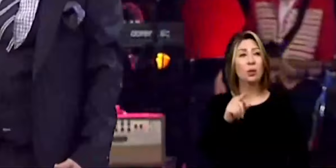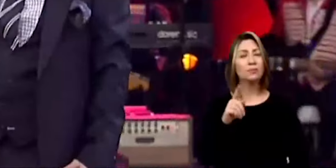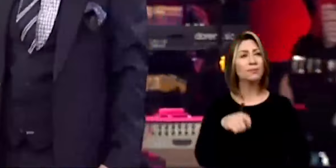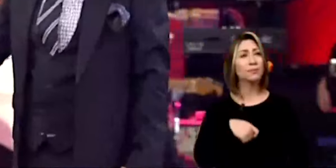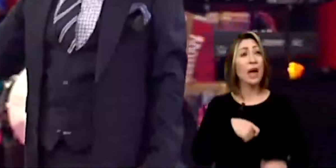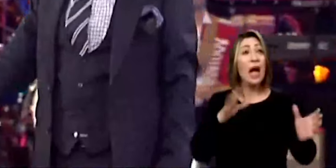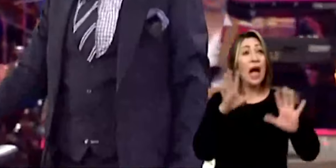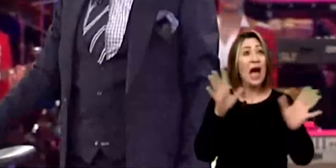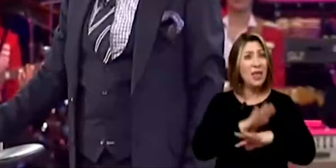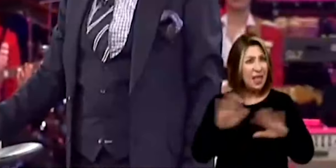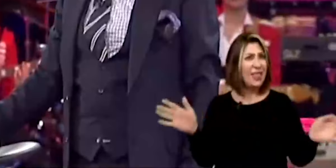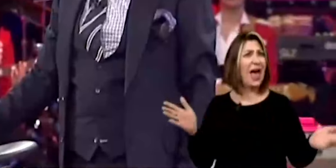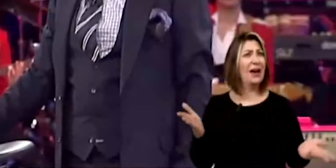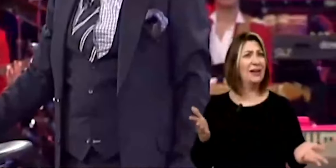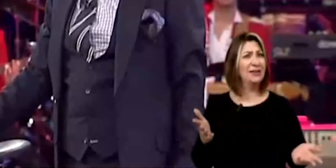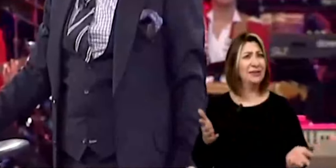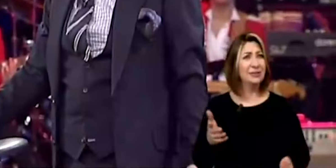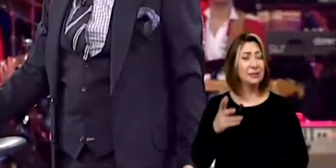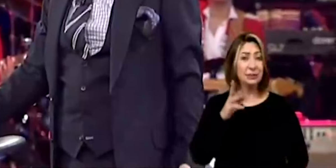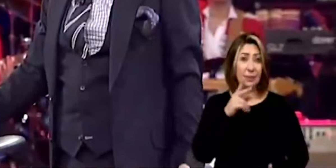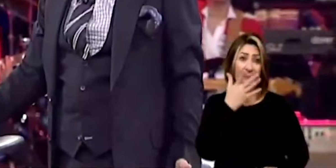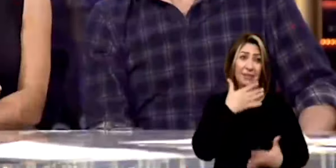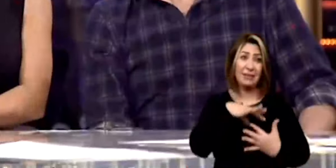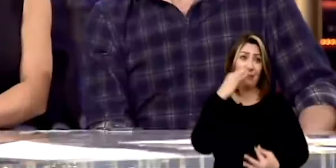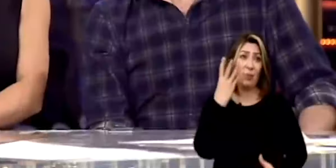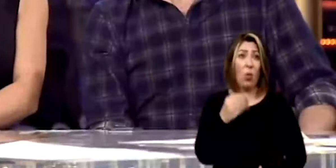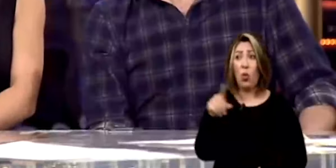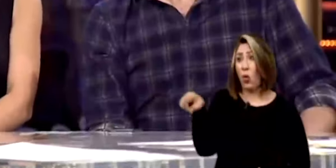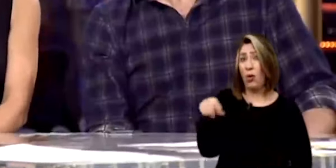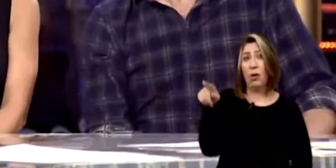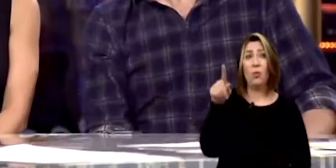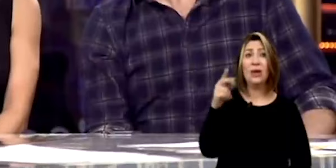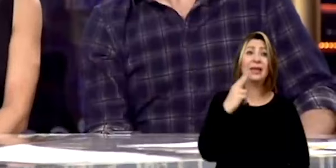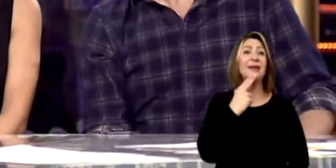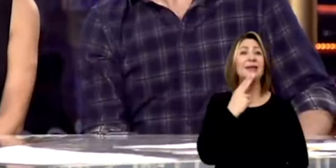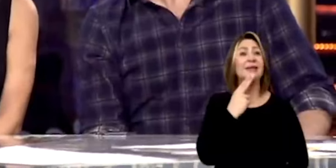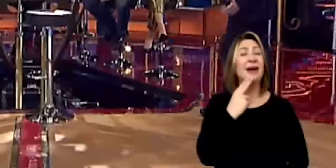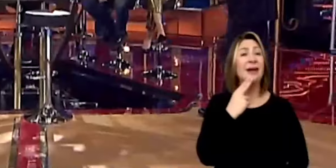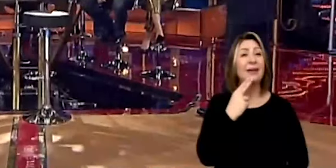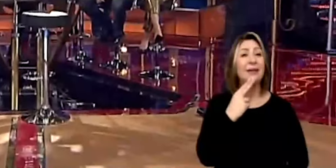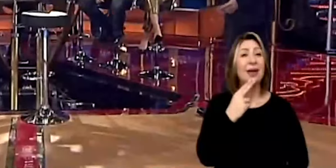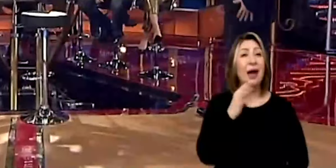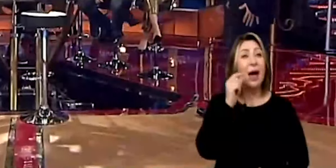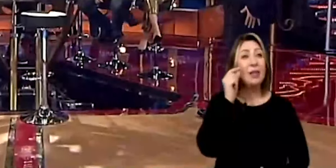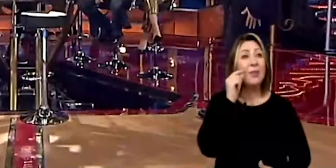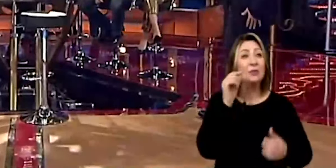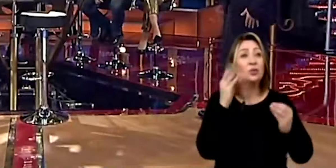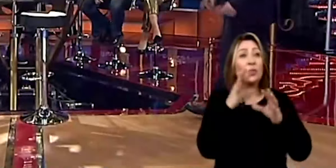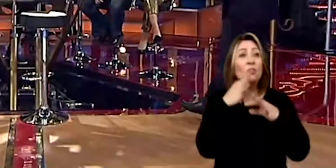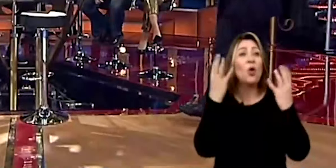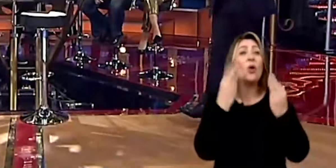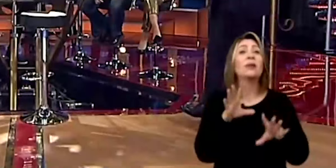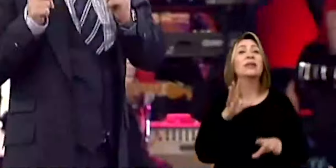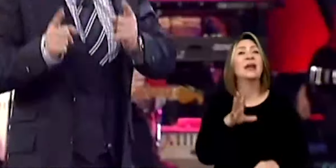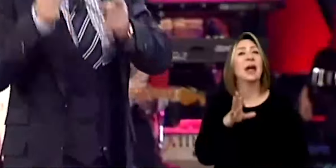durup dururken aa yeter gaybi falan diyen tipler oluyor mesela. Bu kadınların çok mesela, fikir vereceğim de, ama. Adamların ya da çok mutlu